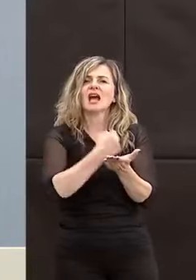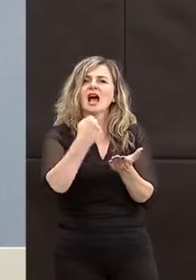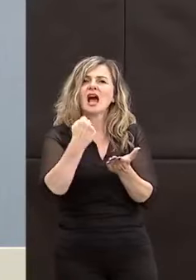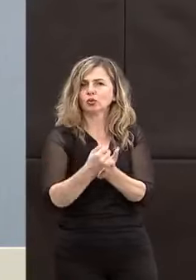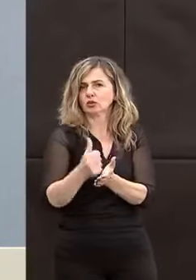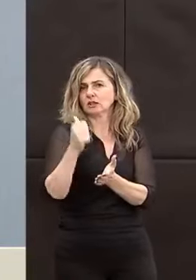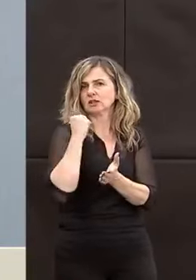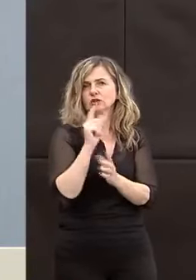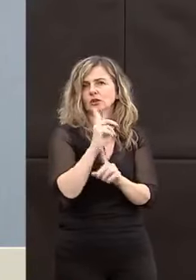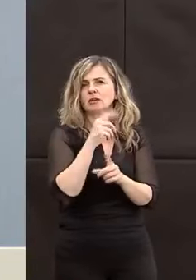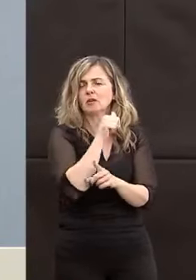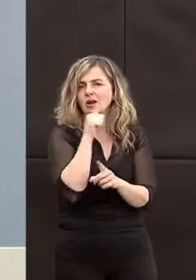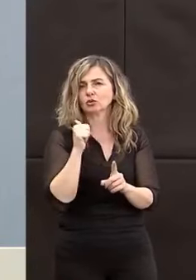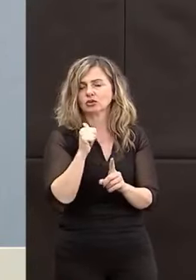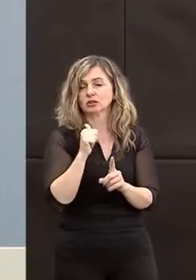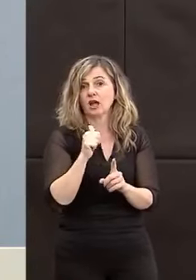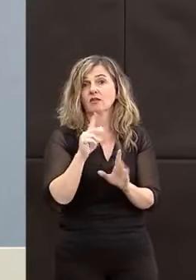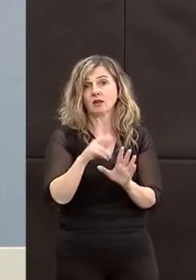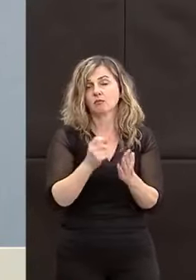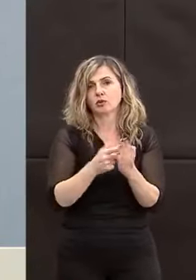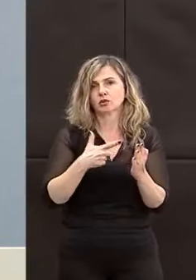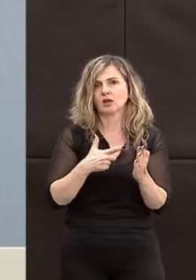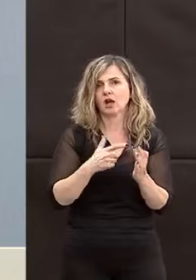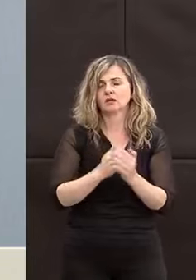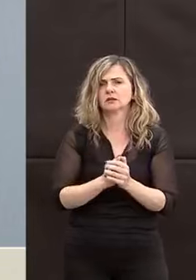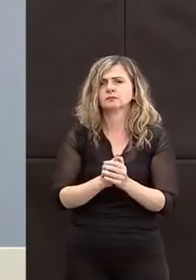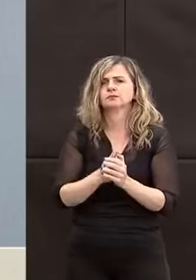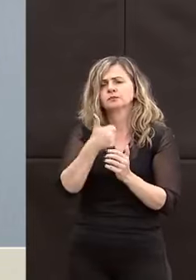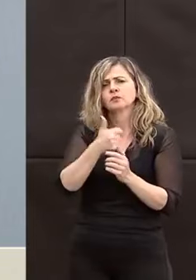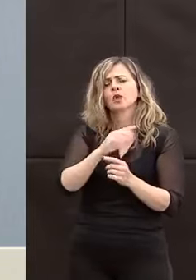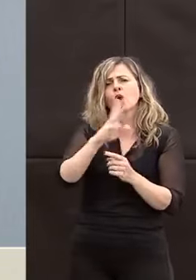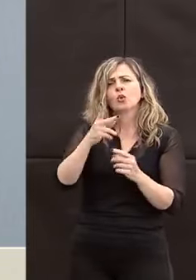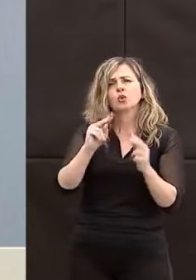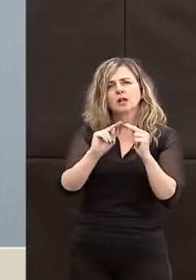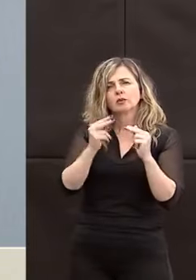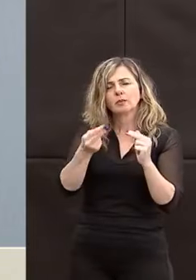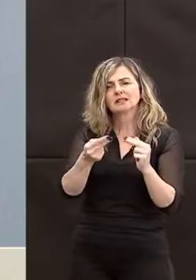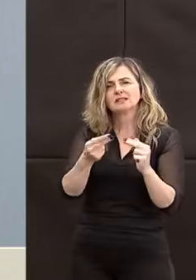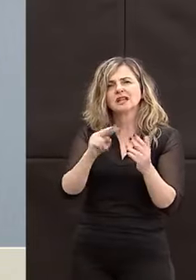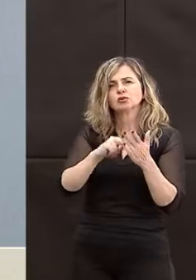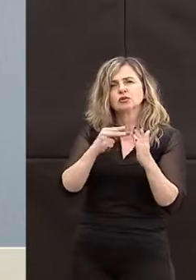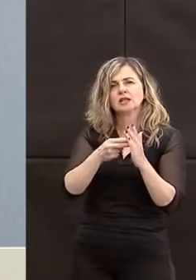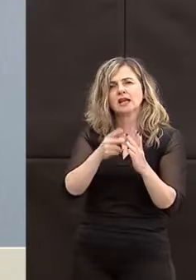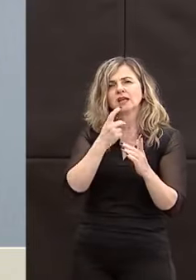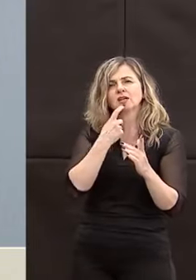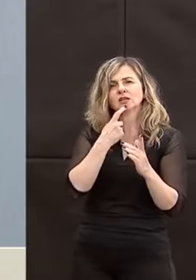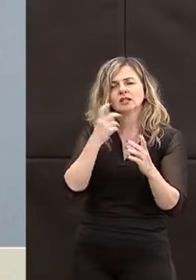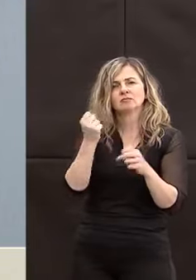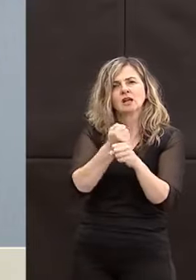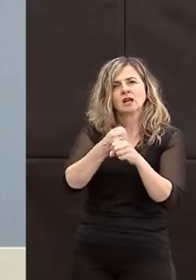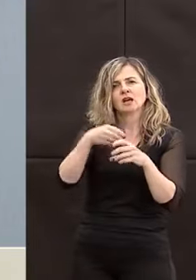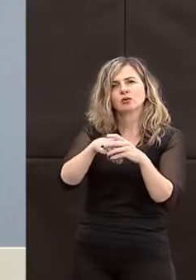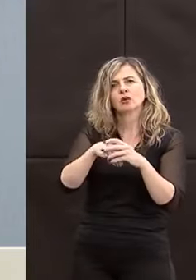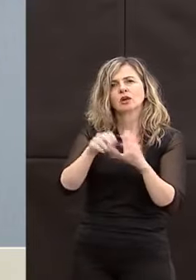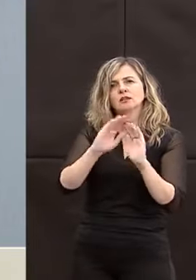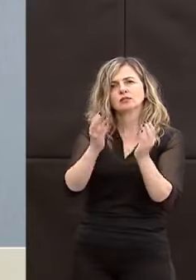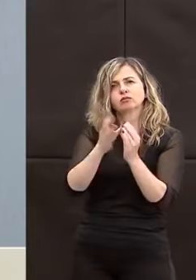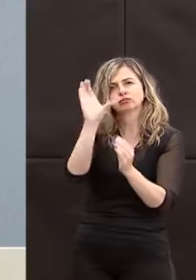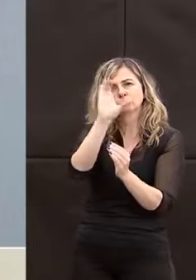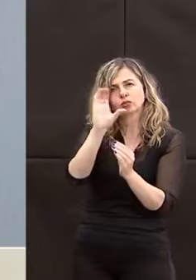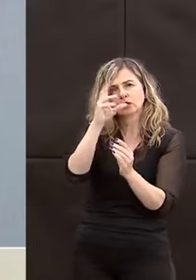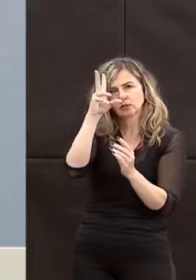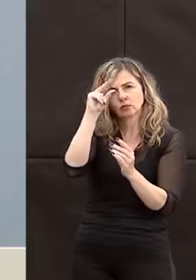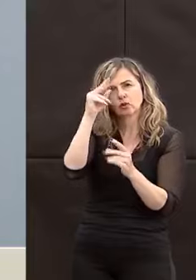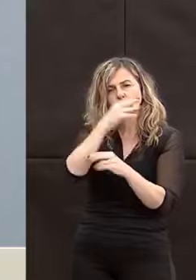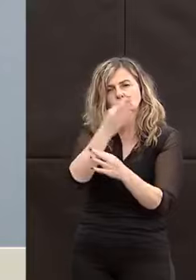che tecnico che magari molti non capiscono però chi lavora nel mondo del turismo lo conosce molto meno molto